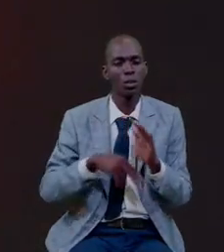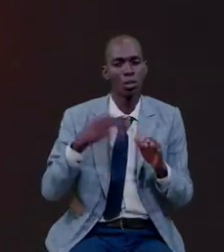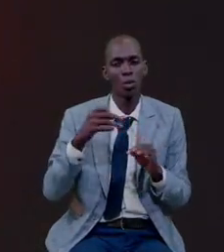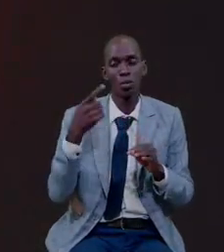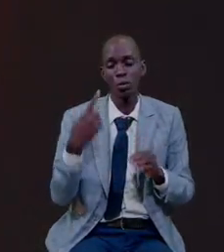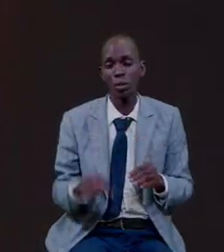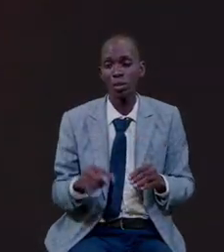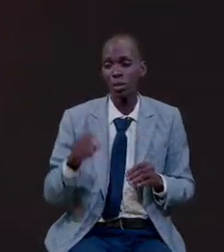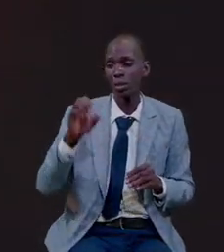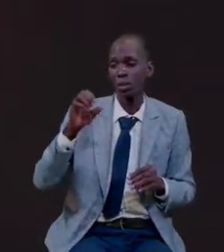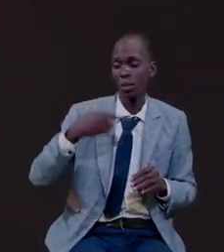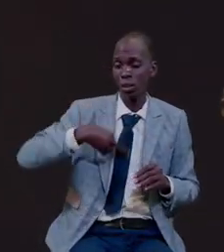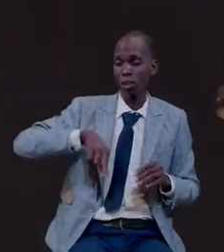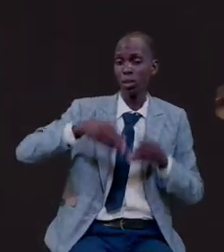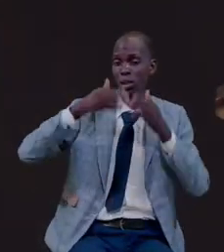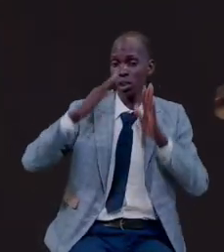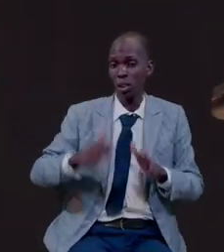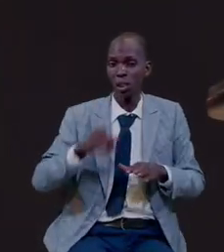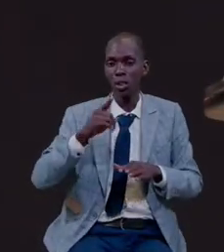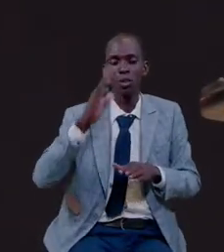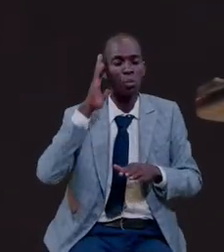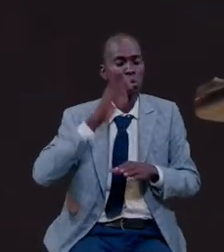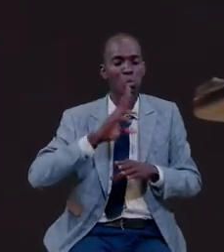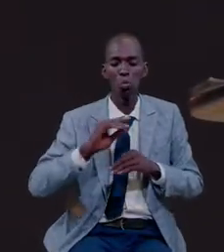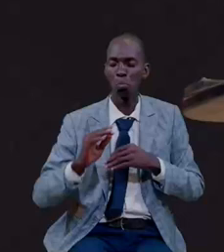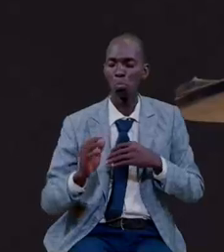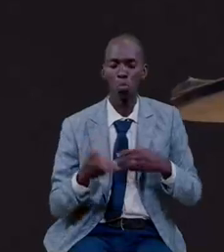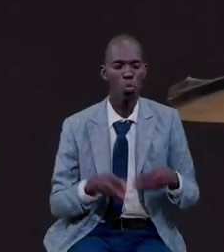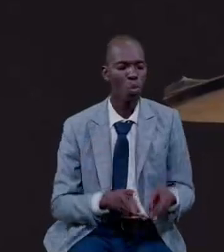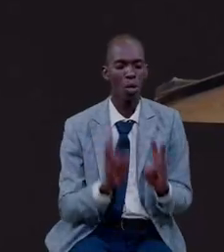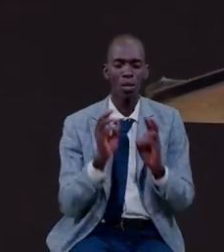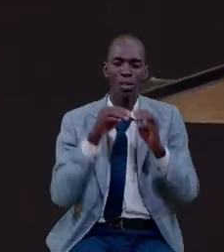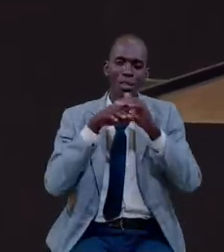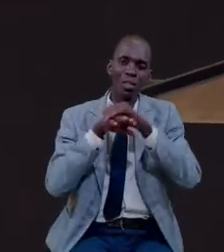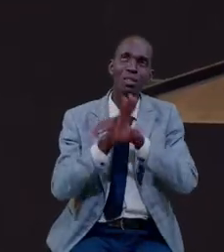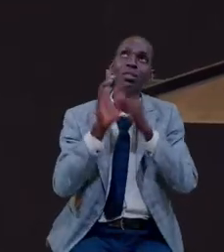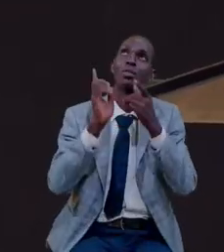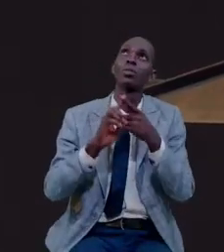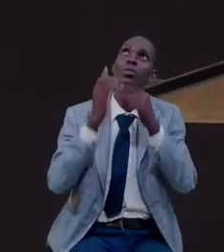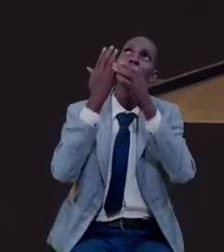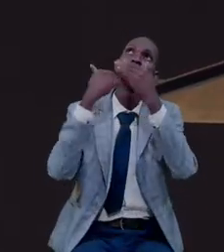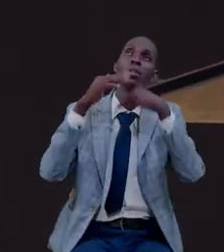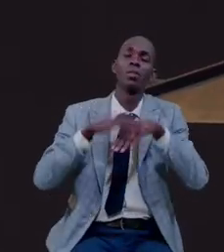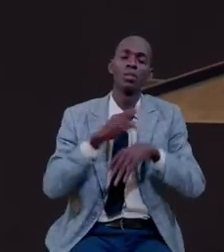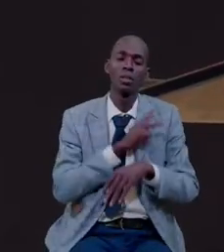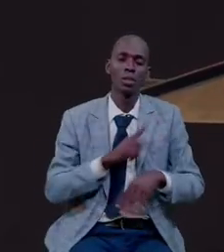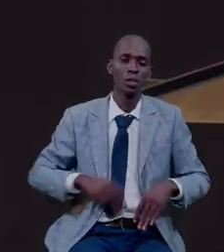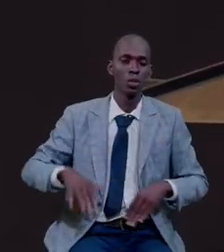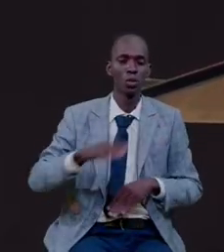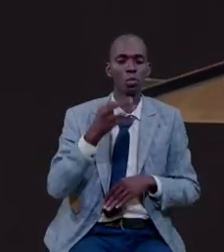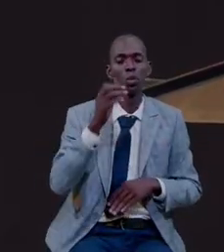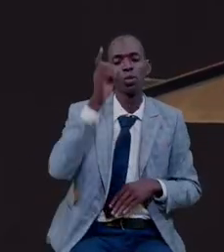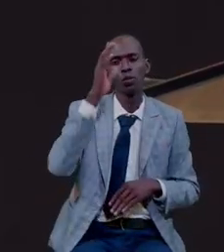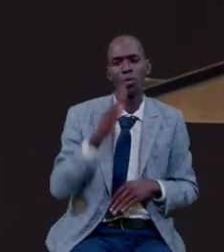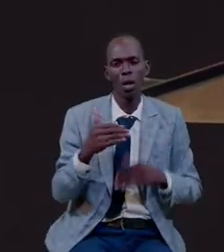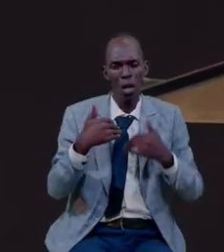n'entrerez pas dans le royaume de Dieu. Est-ce que vous pensez au